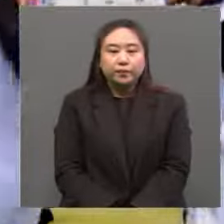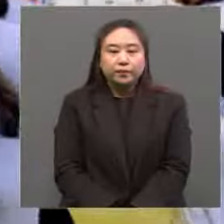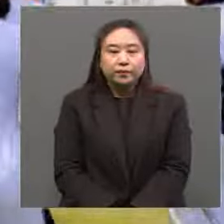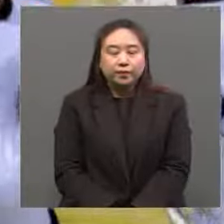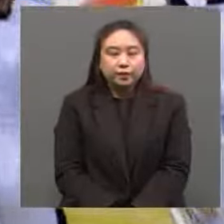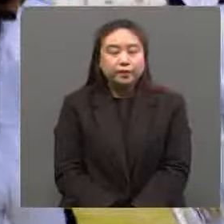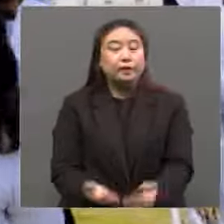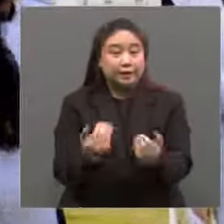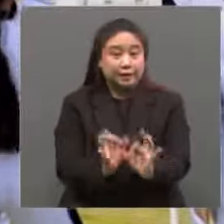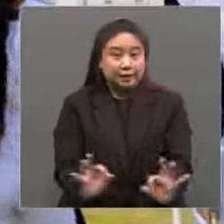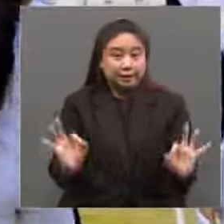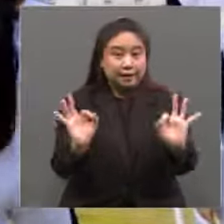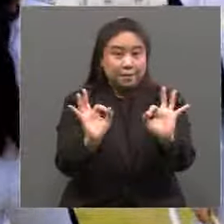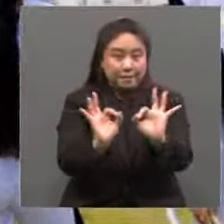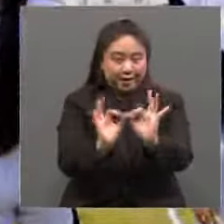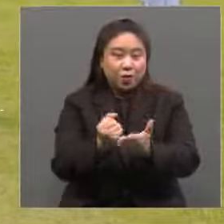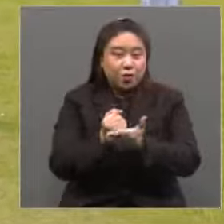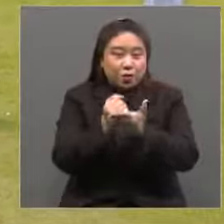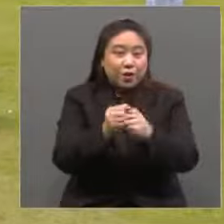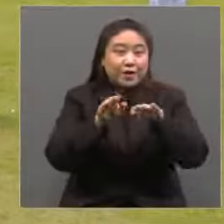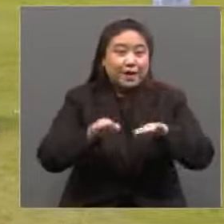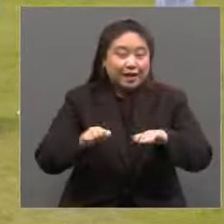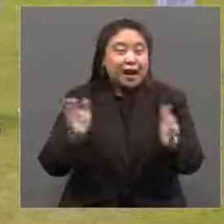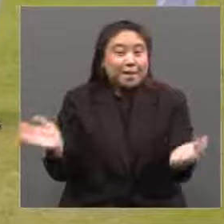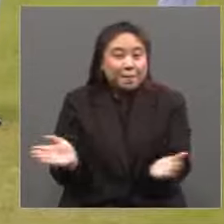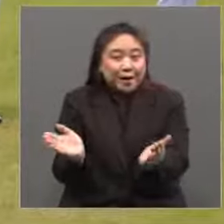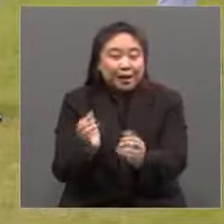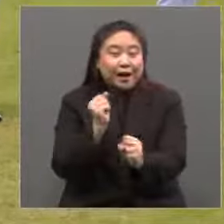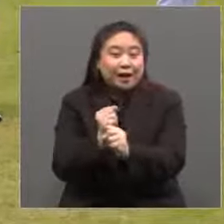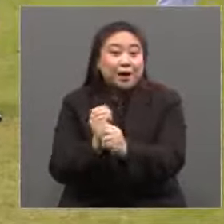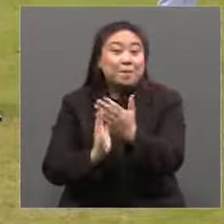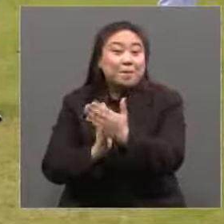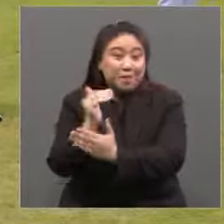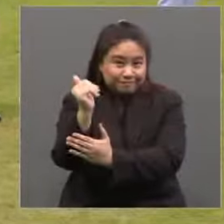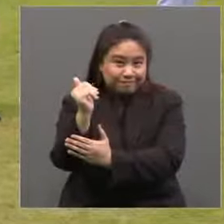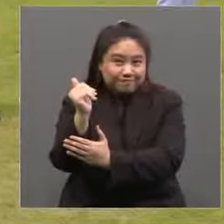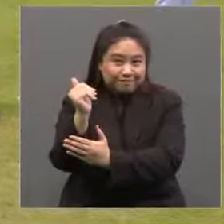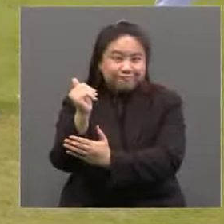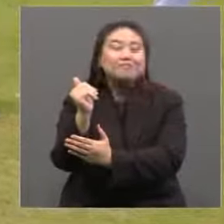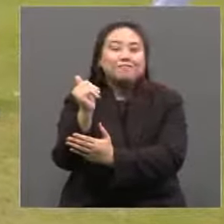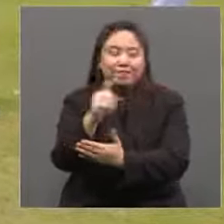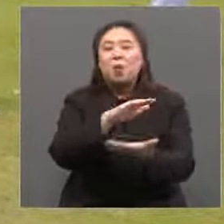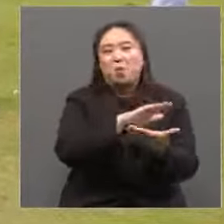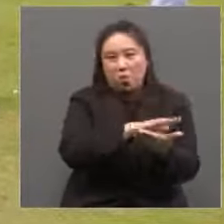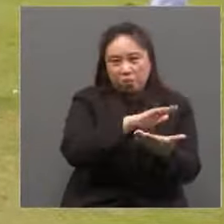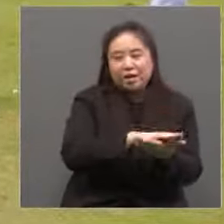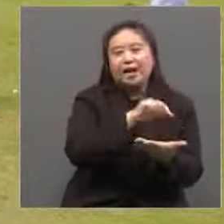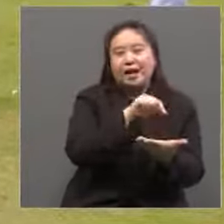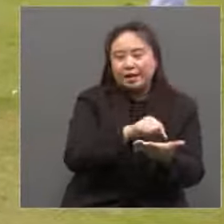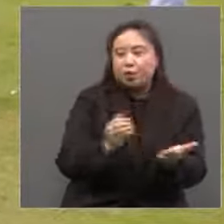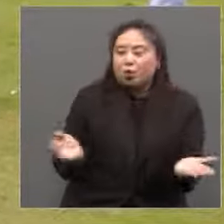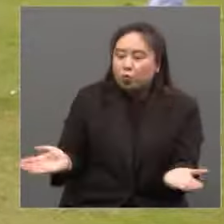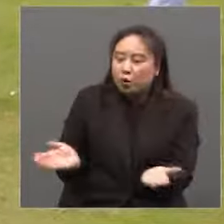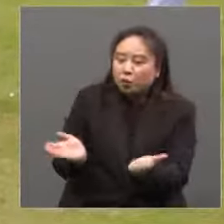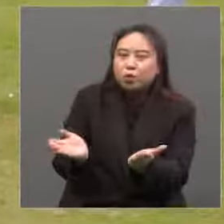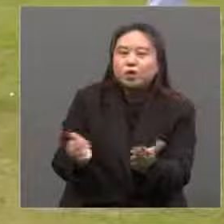และอีกหนึ่งสิ่งที่สำคัญในการช่วยผลักดันน้องๆกลุ่มนี้จนสำเร็จคือการสนับสนุนและส่งเสริมจากทางโรงเรียนที่ผู้บริห